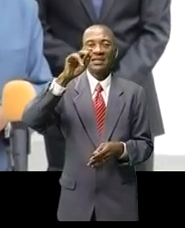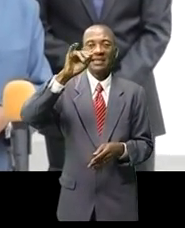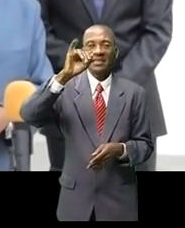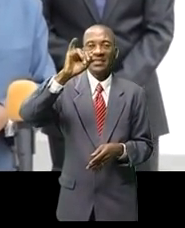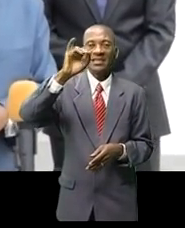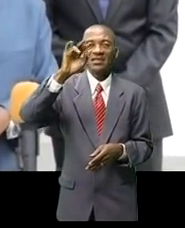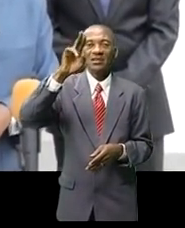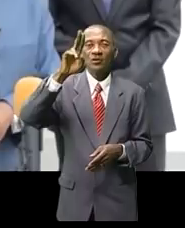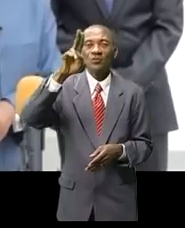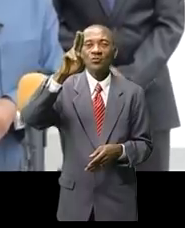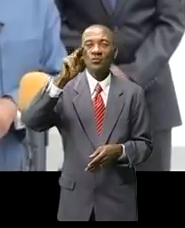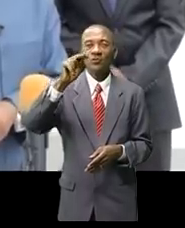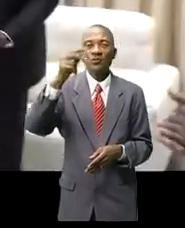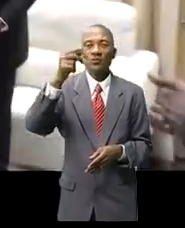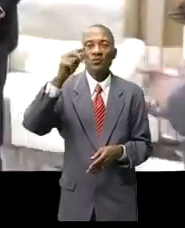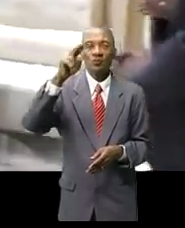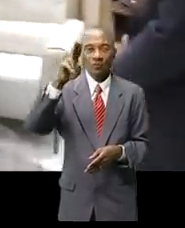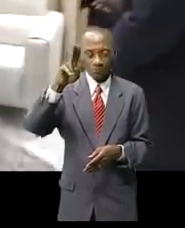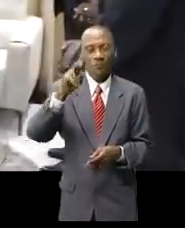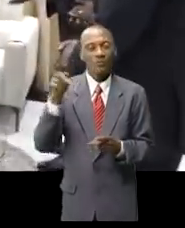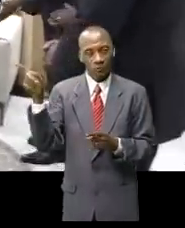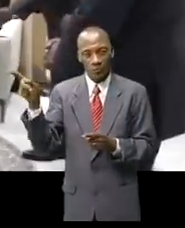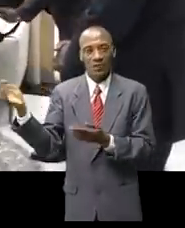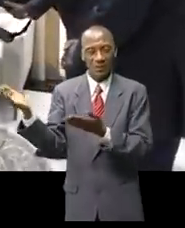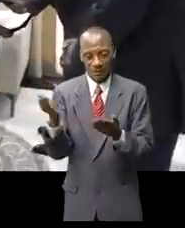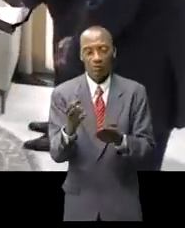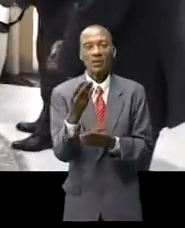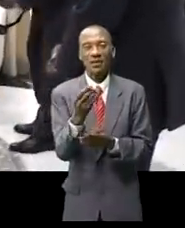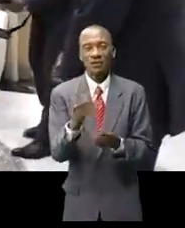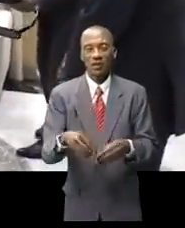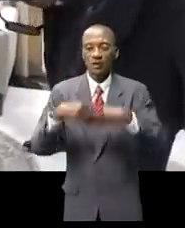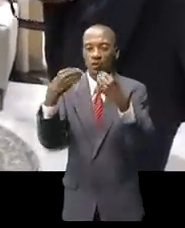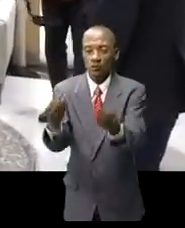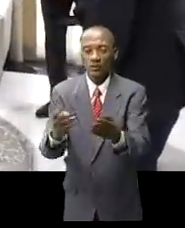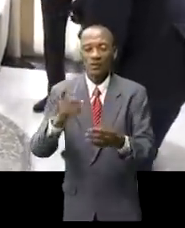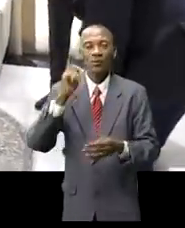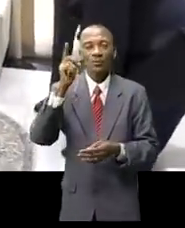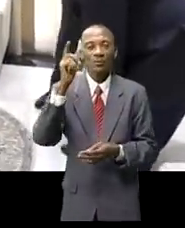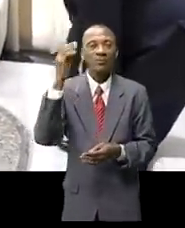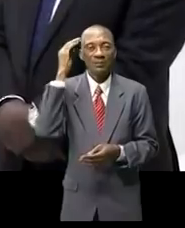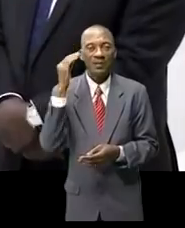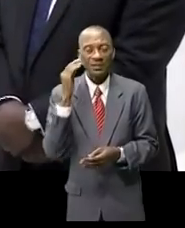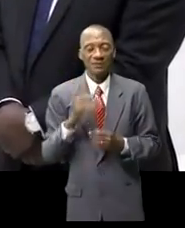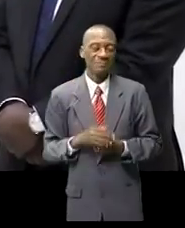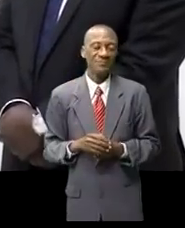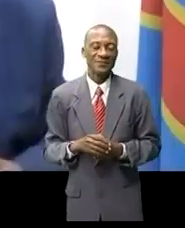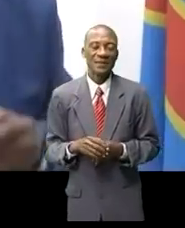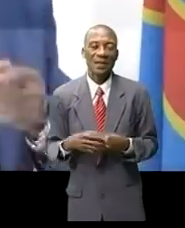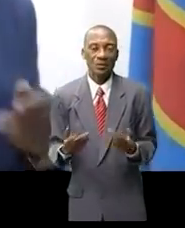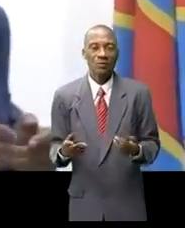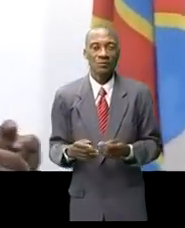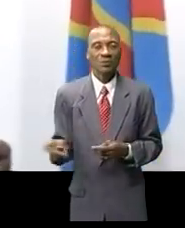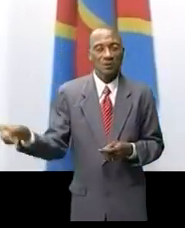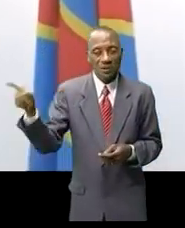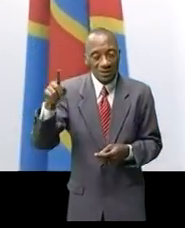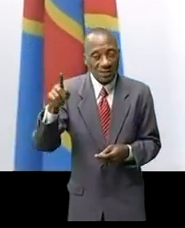l'exécutif provincial du Haut-Katanga, pour répondre à cet appel du chef de l'État. C'est ainsi qu'aujourd'hui, nous venons